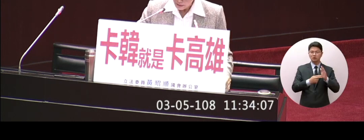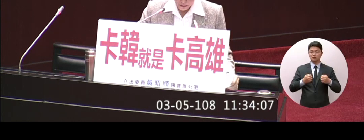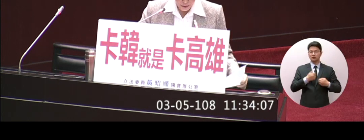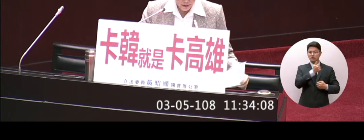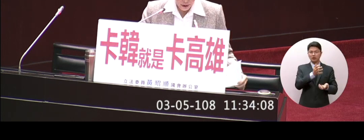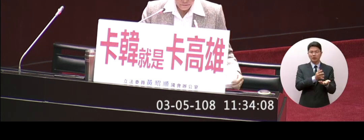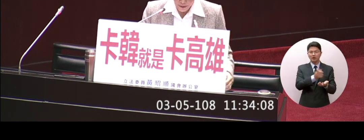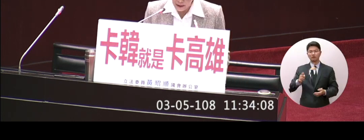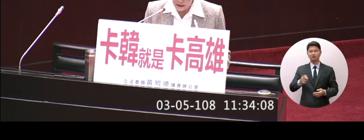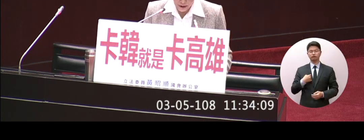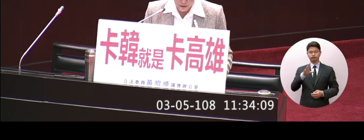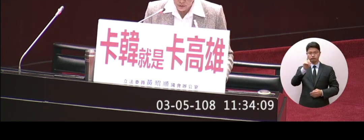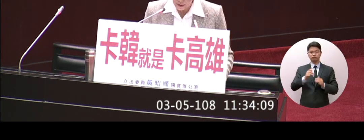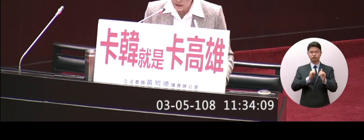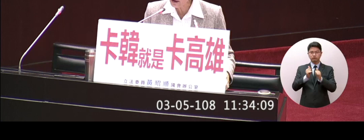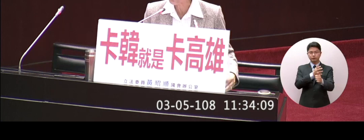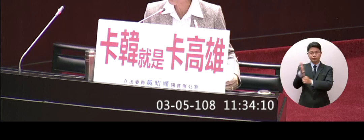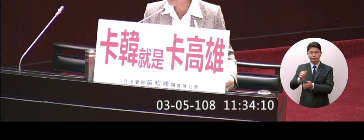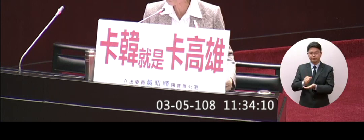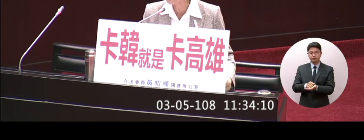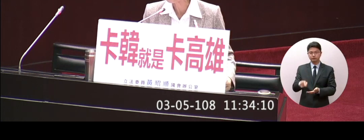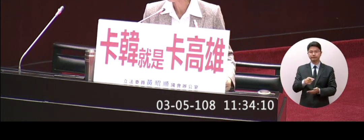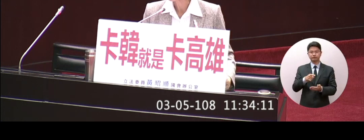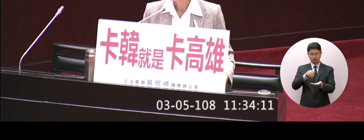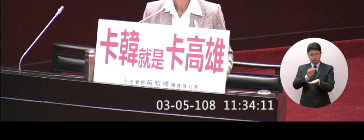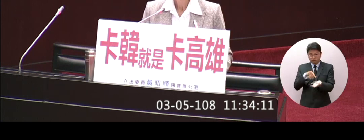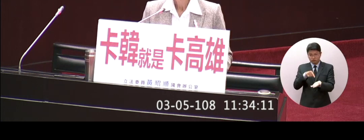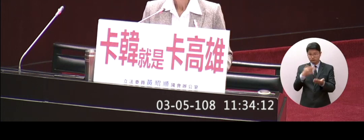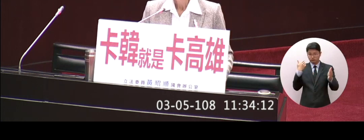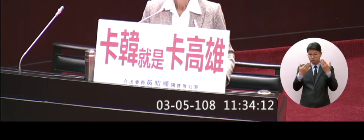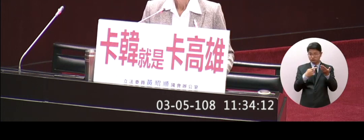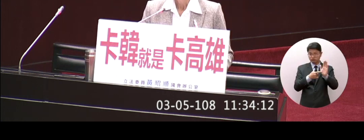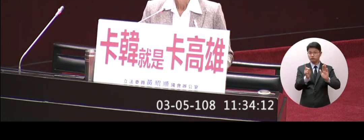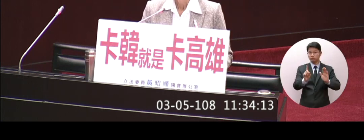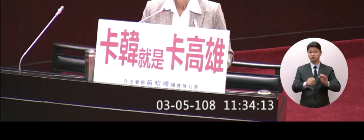调，这个民调非常清楚的知道一件事，